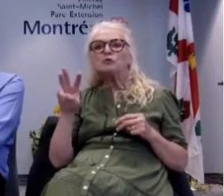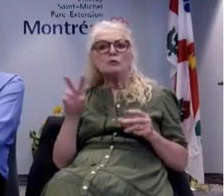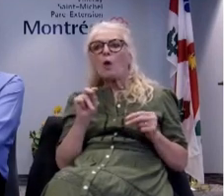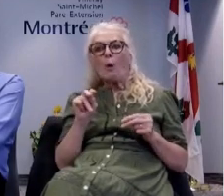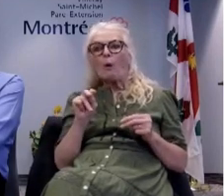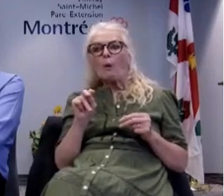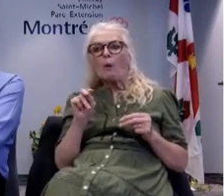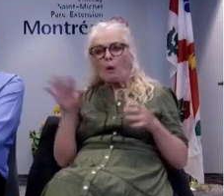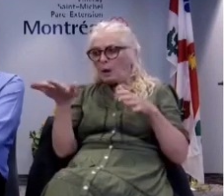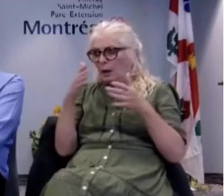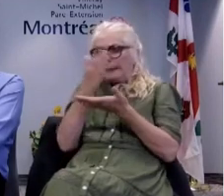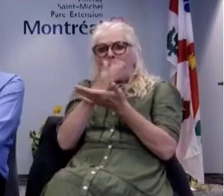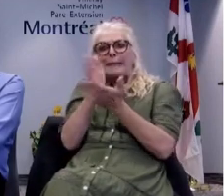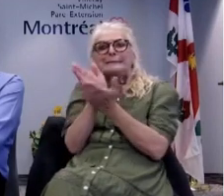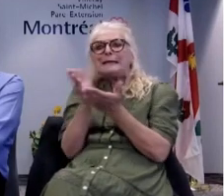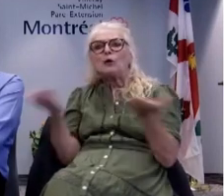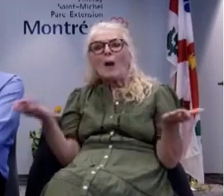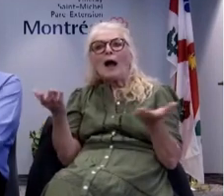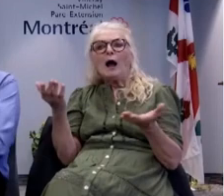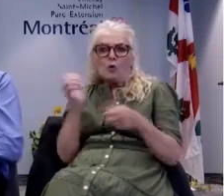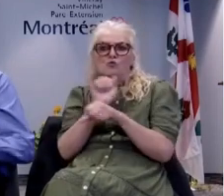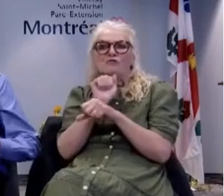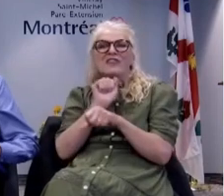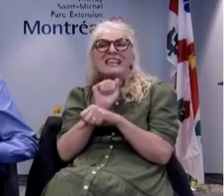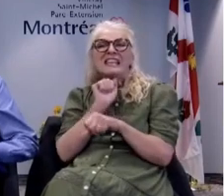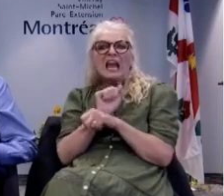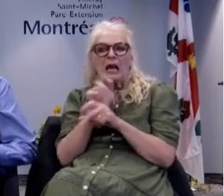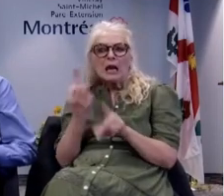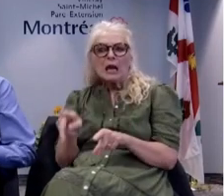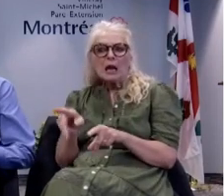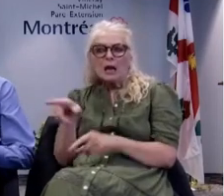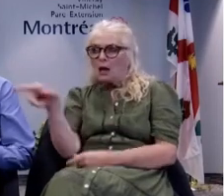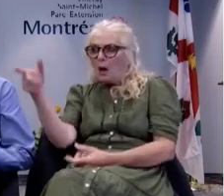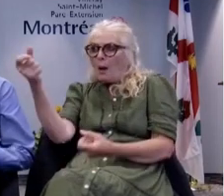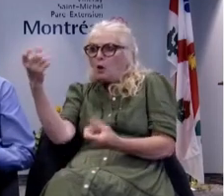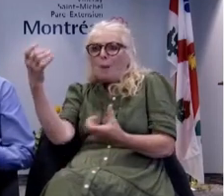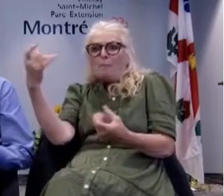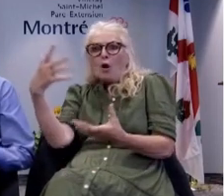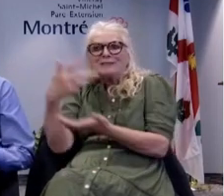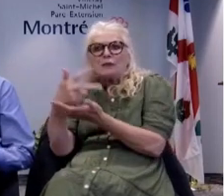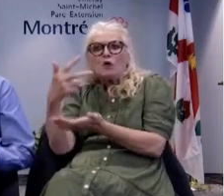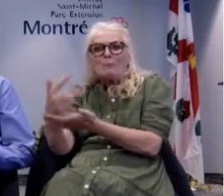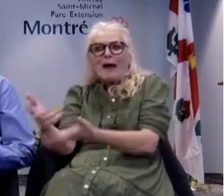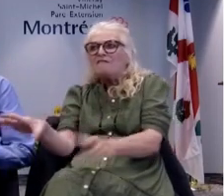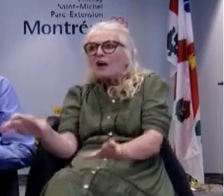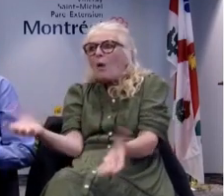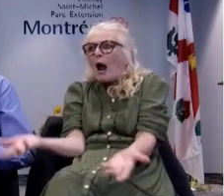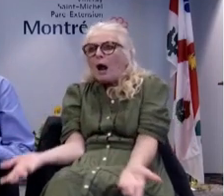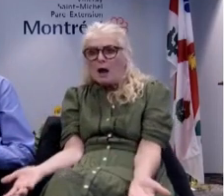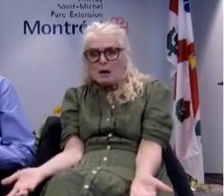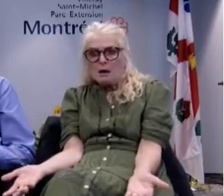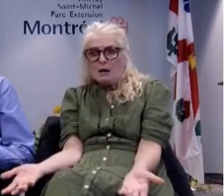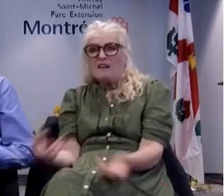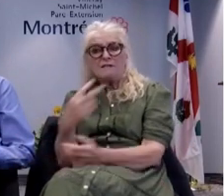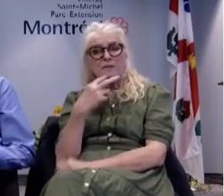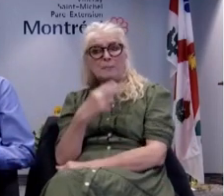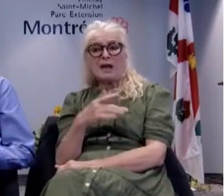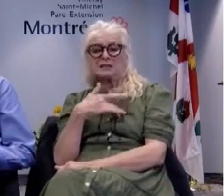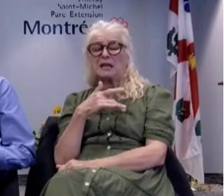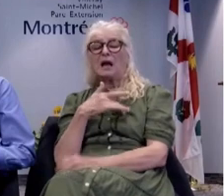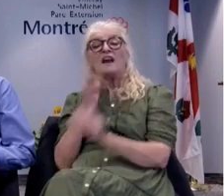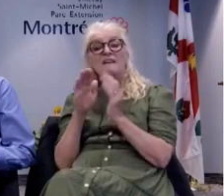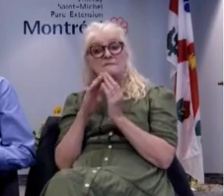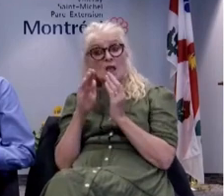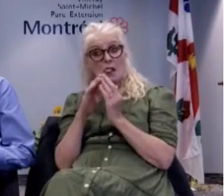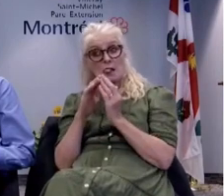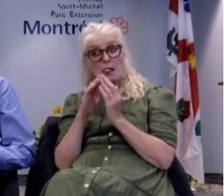ouvriers. La majorité des personnes n'ont pas de stationnement. Qu'est-ce qu'on fait? Vraiment, je pense que la Ville a une